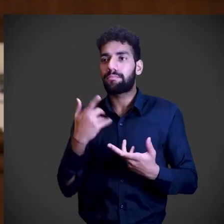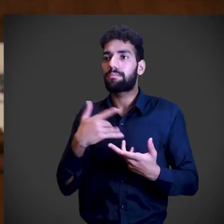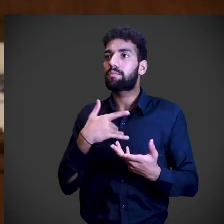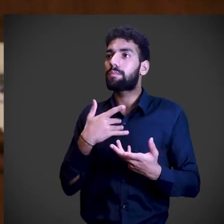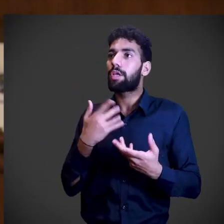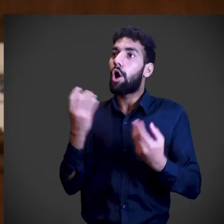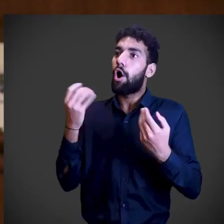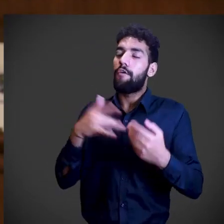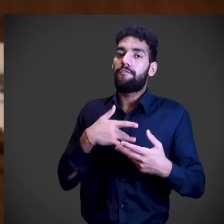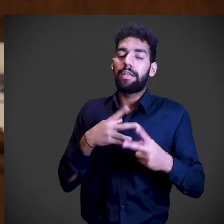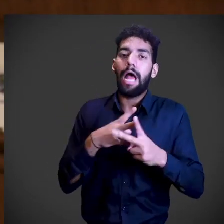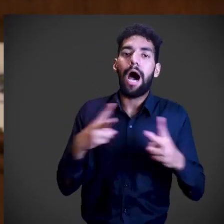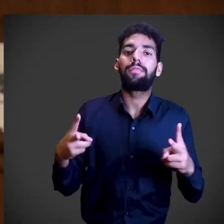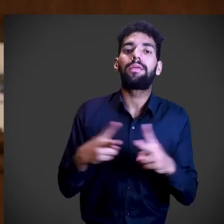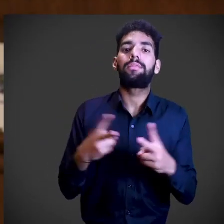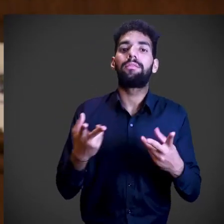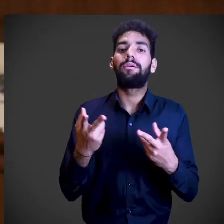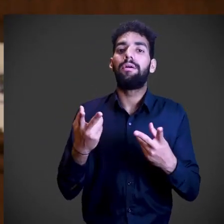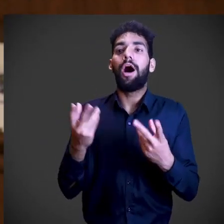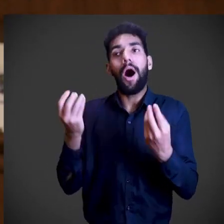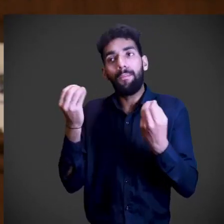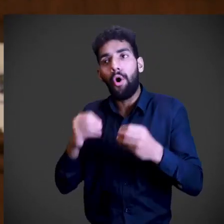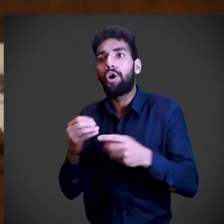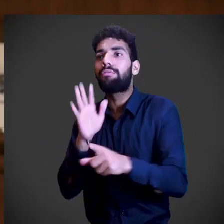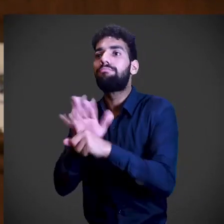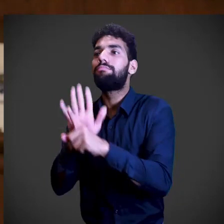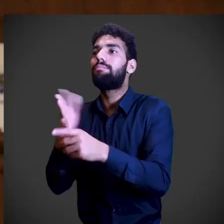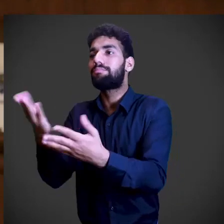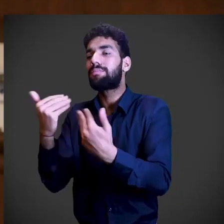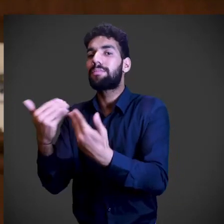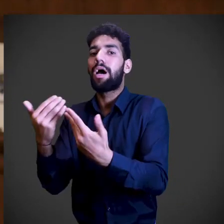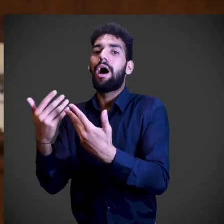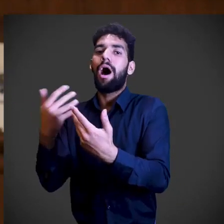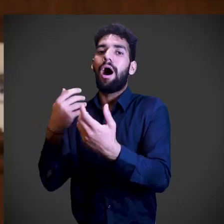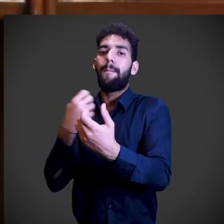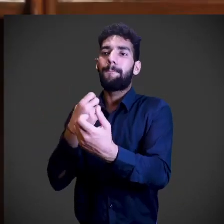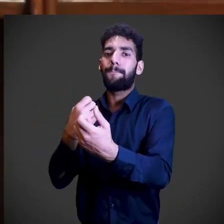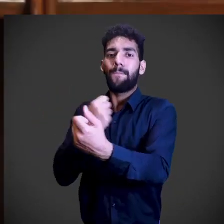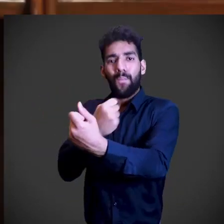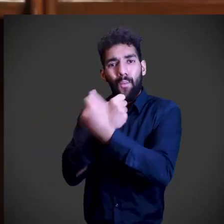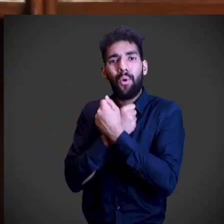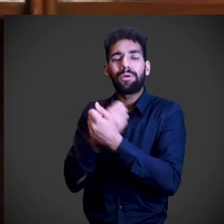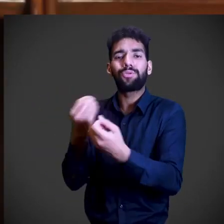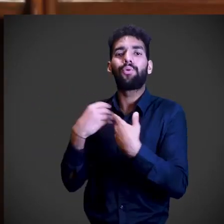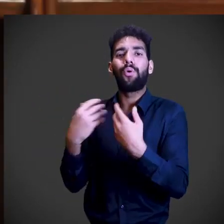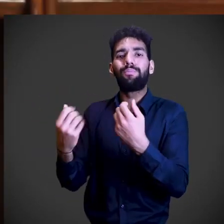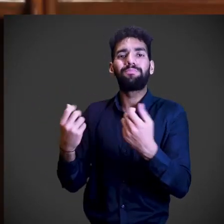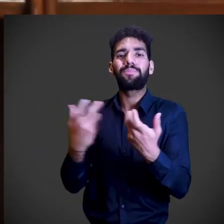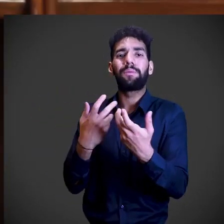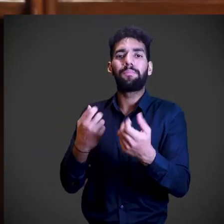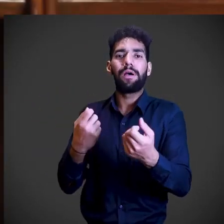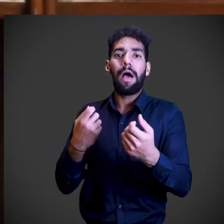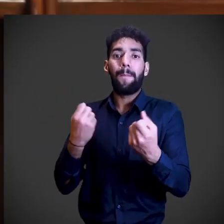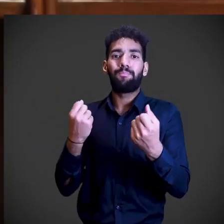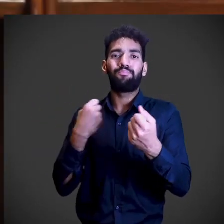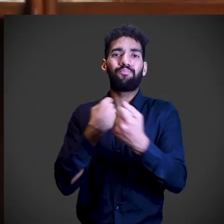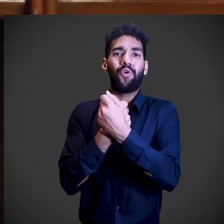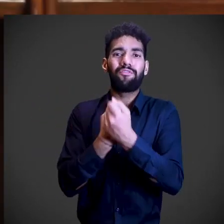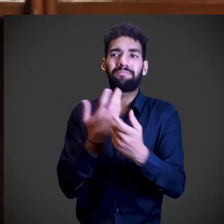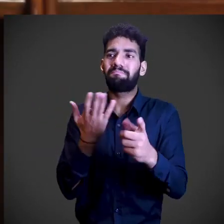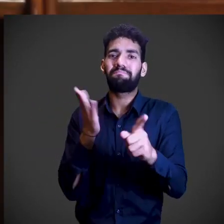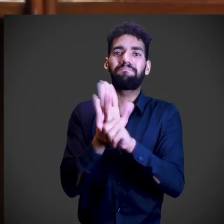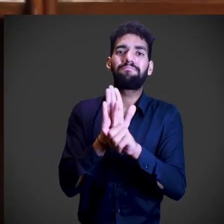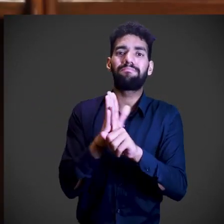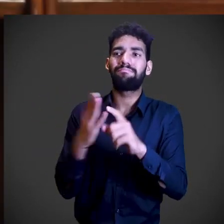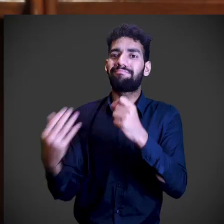शुरू में अच्छी होती है कि कुछ कंट्री को आप बूस्ट देते हैं शुरू में कि आपको ज़रा नए जिस तरह कोई एक बच्चा होता है तो आप